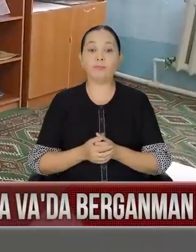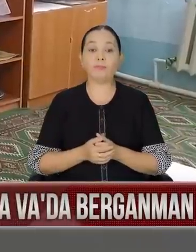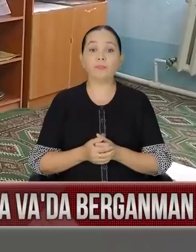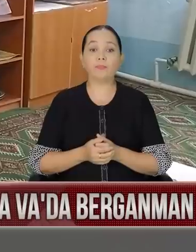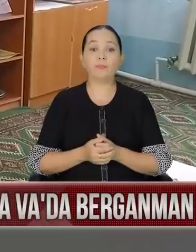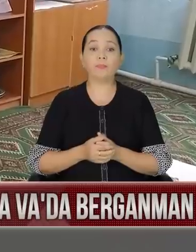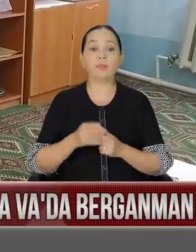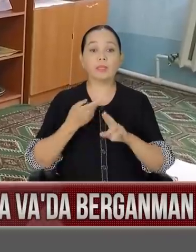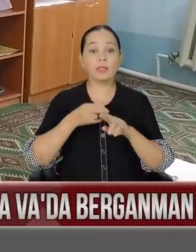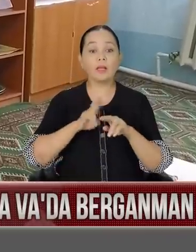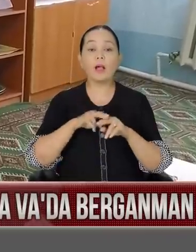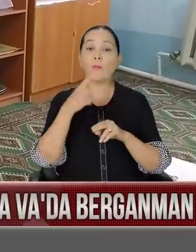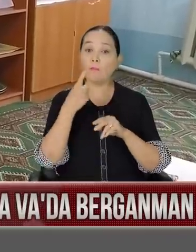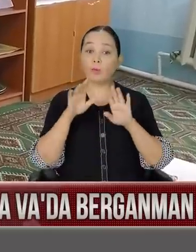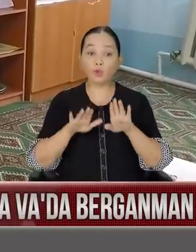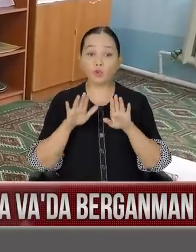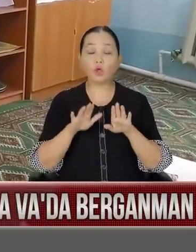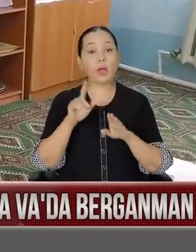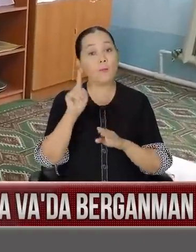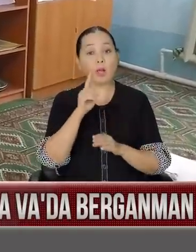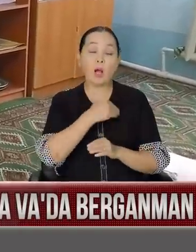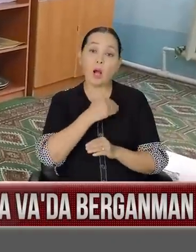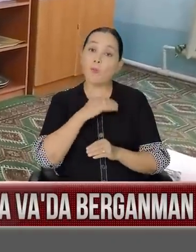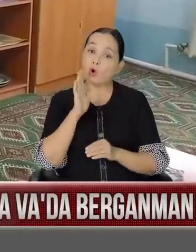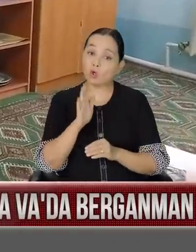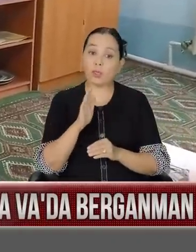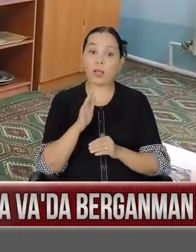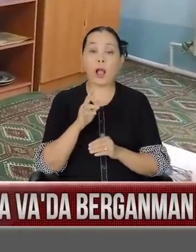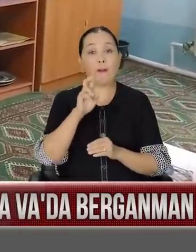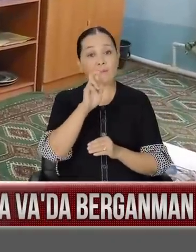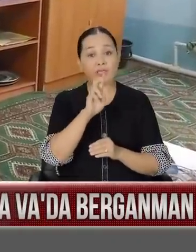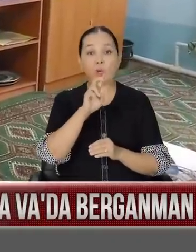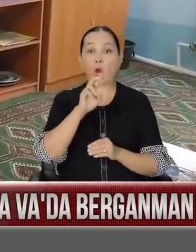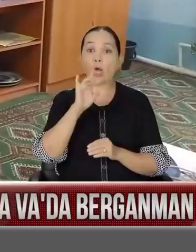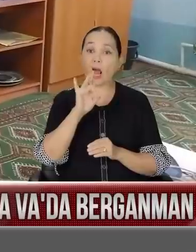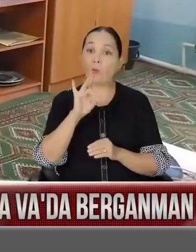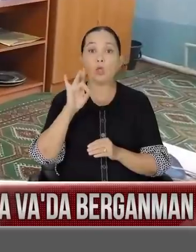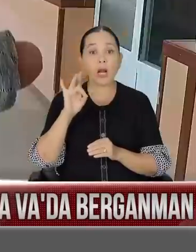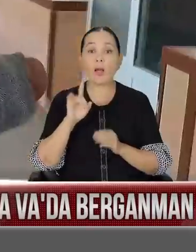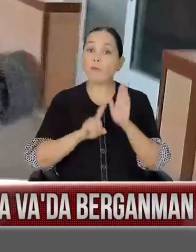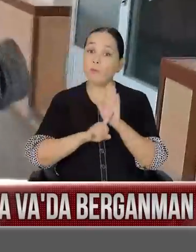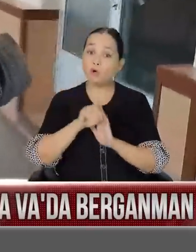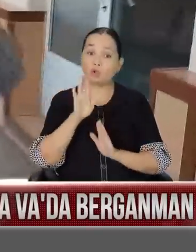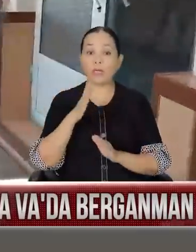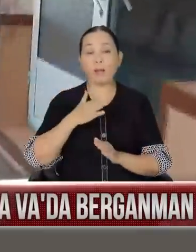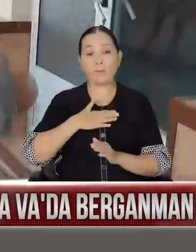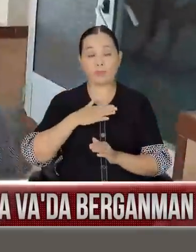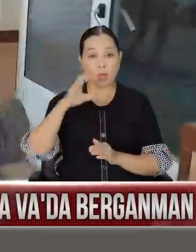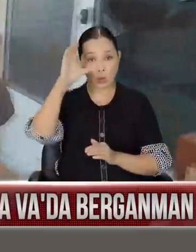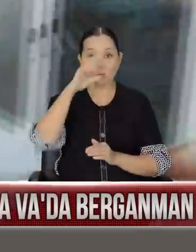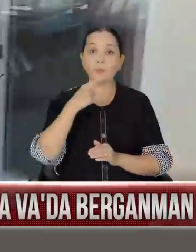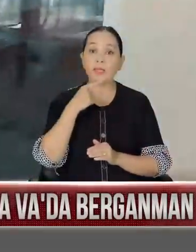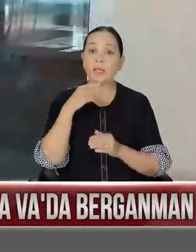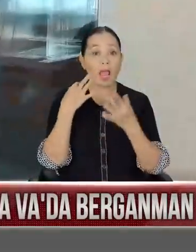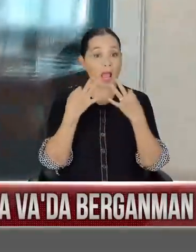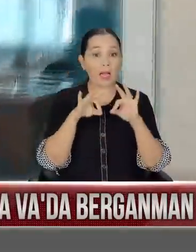Turdizmi? Kirdizmi? Biron joyga, biron narsa qilmoqchimisiz? Bismillahirrohmanirrohim deb boshlashga. Biz bilan o'zbek tilida erkin